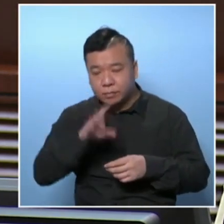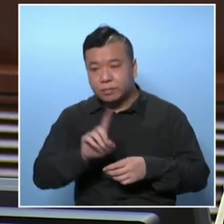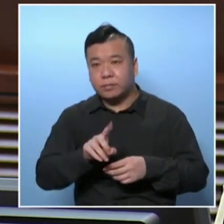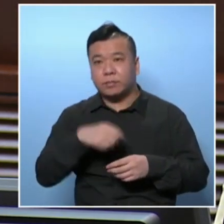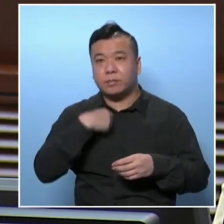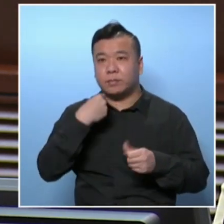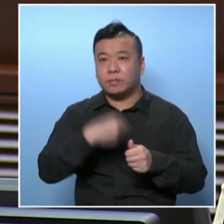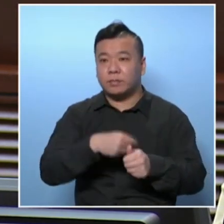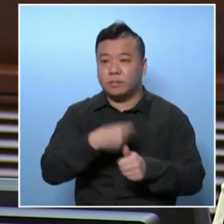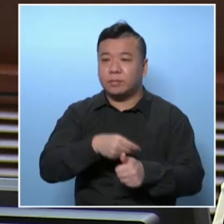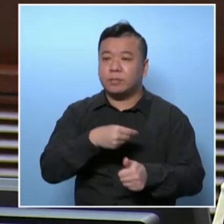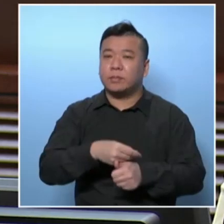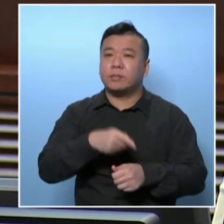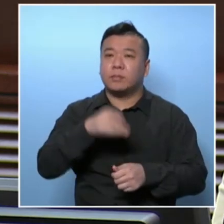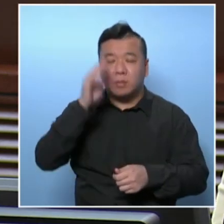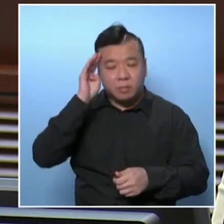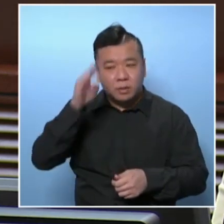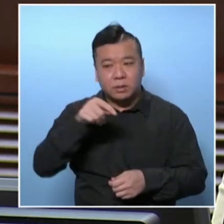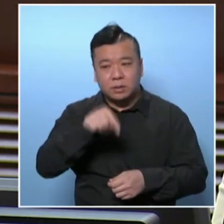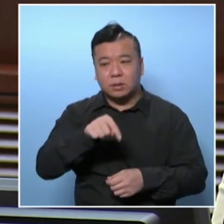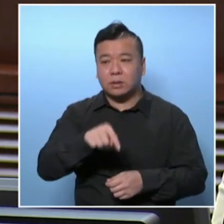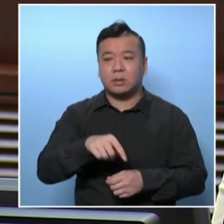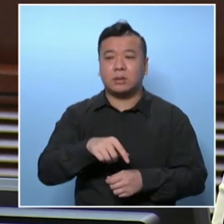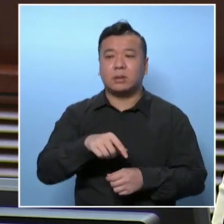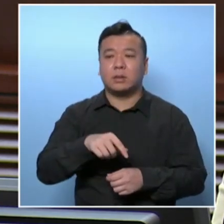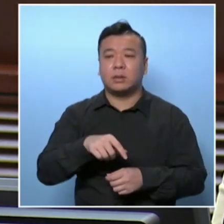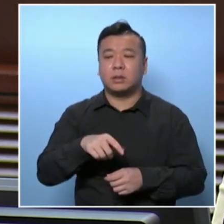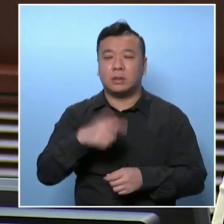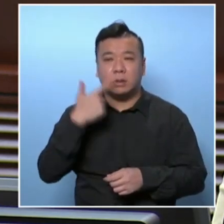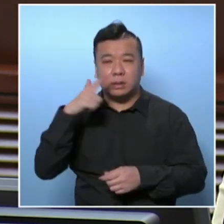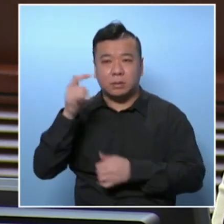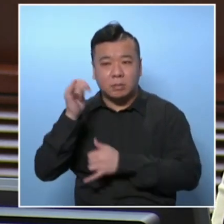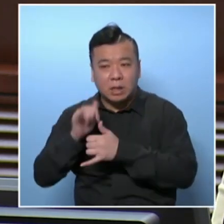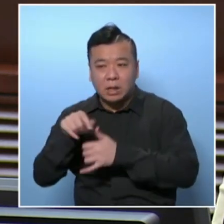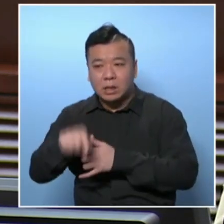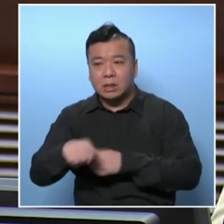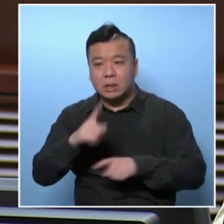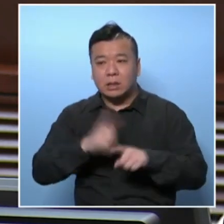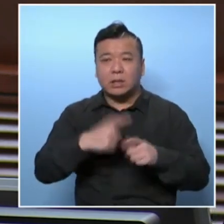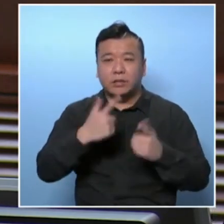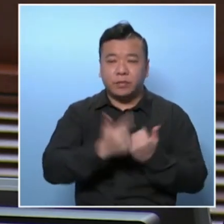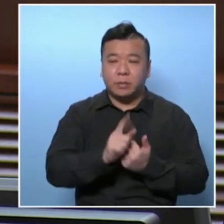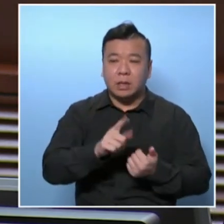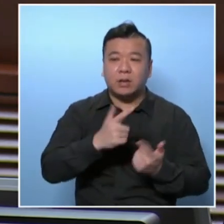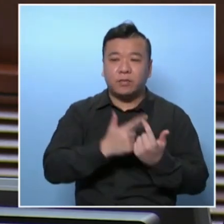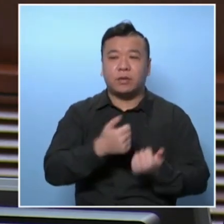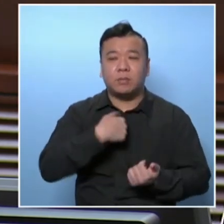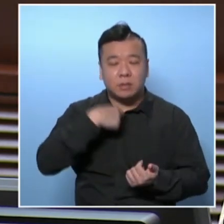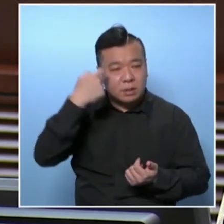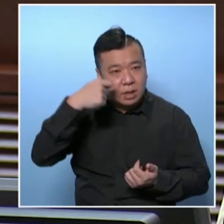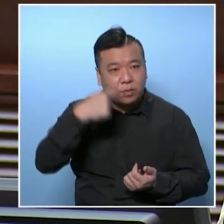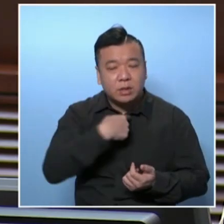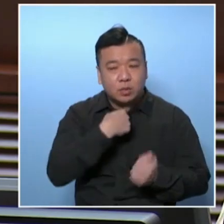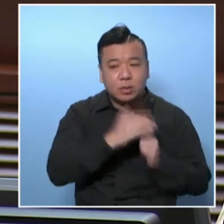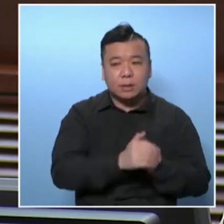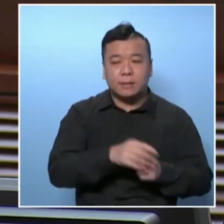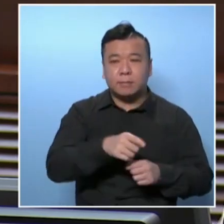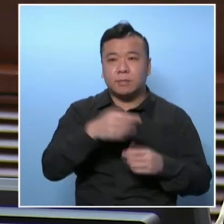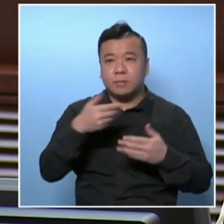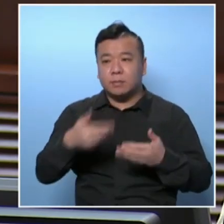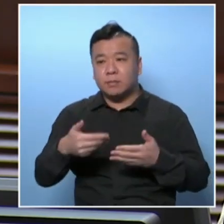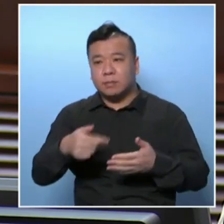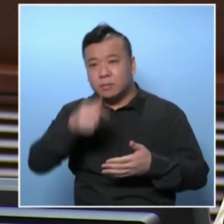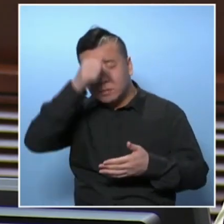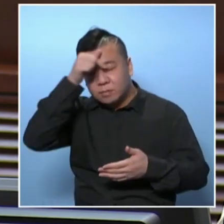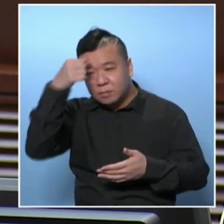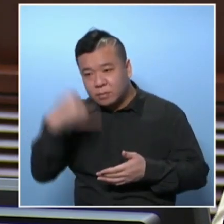哋培訓我哋嘅未來嘅一代咧，一定要係符合我哋社會嘅需求。所以而家我哋醫護不